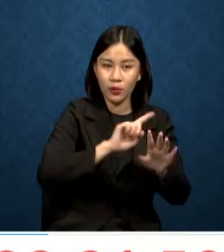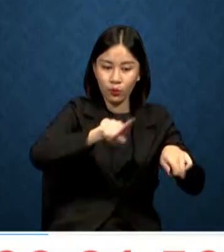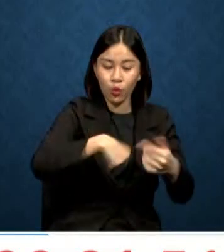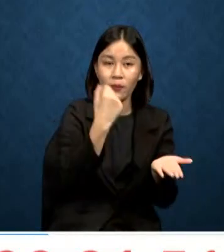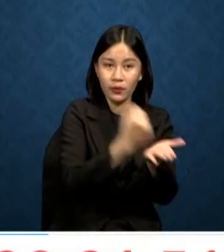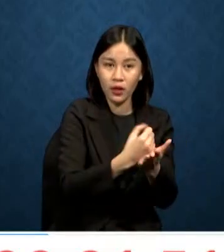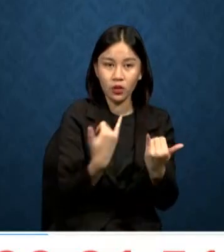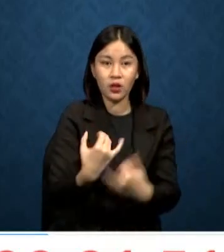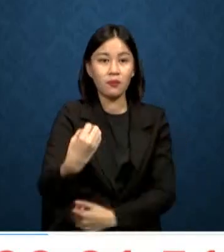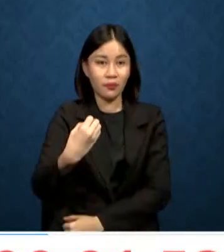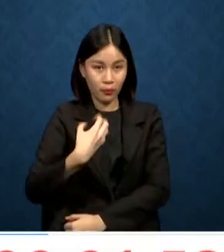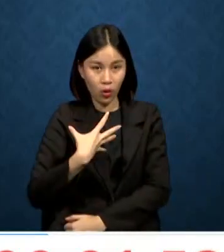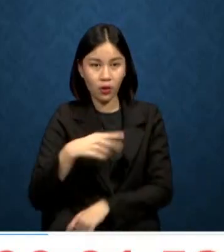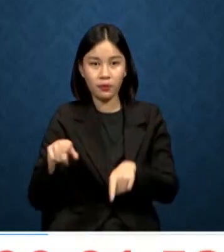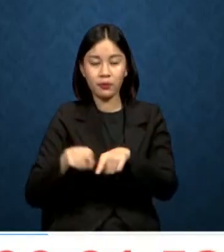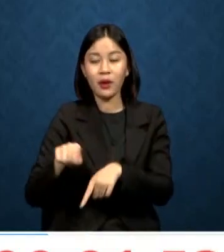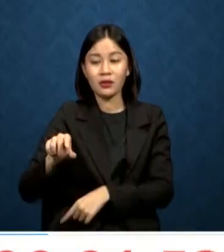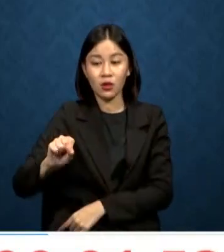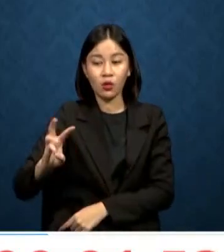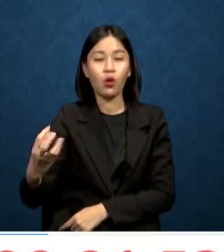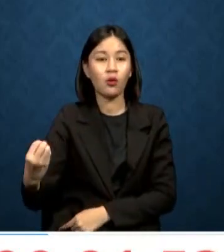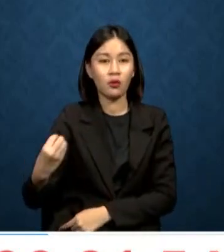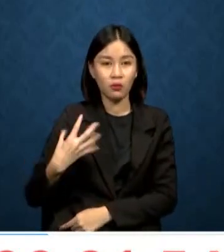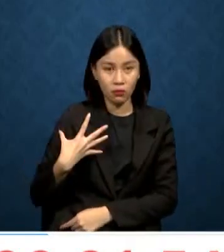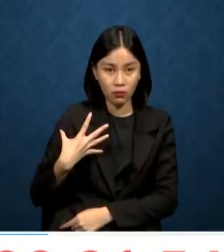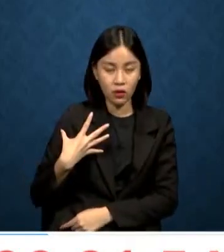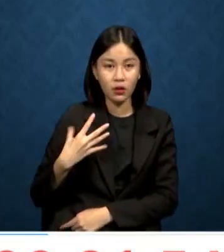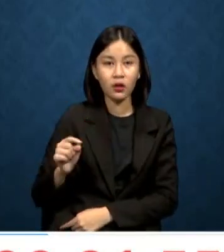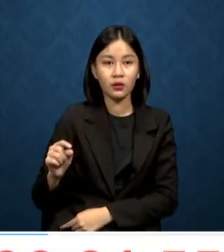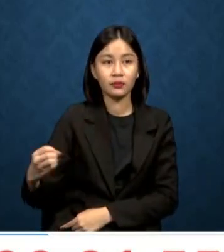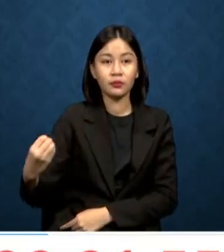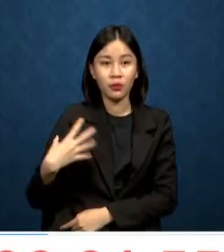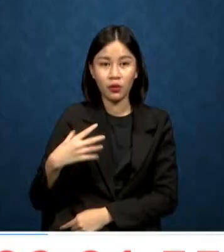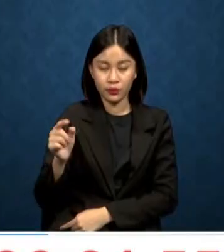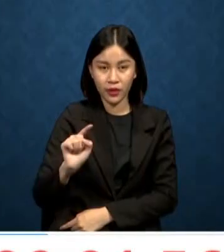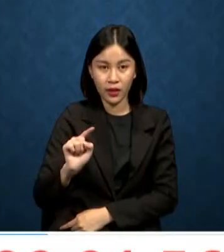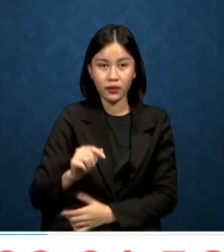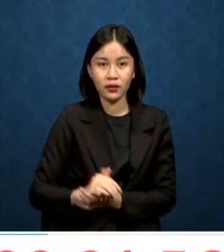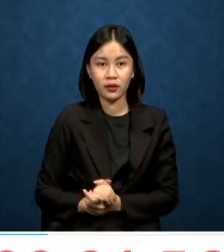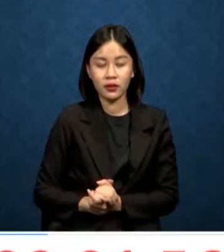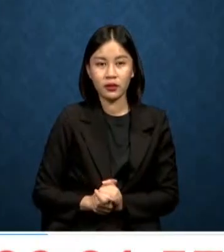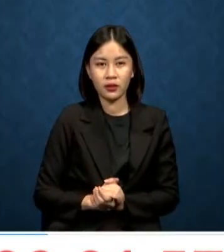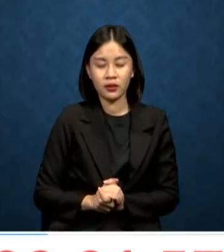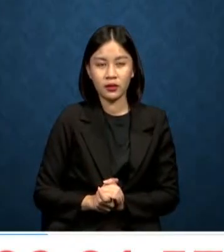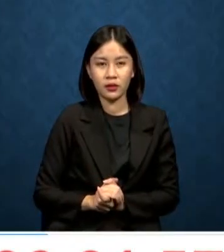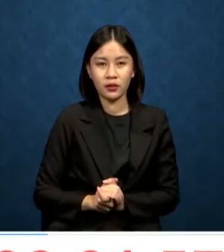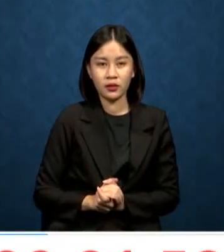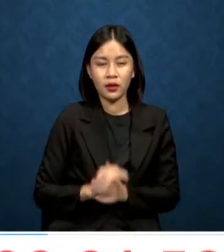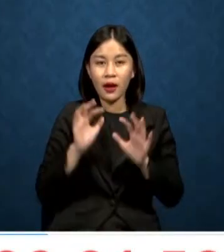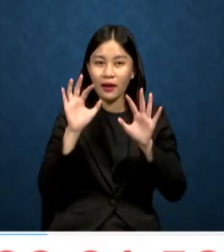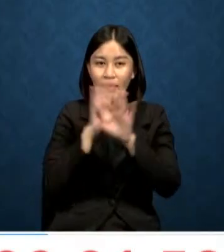ที่ได้รับแจ้งมาอย่างที่ท่านสมาชิกวุฒิสภาได้กล่าวไปเมื่อกี้นี่ครับว่ามีการค